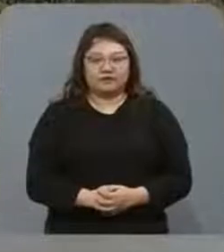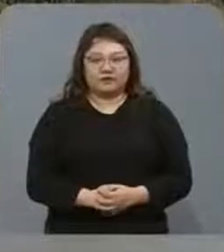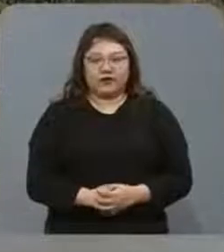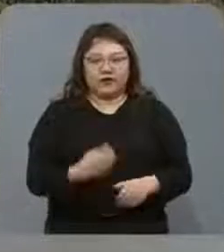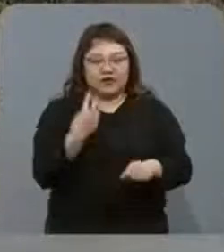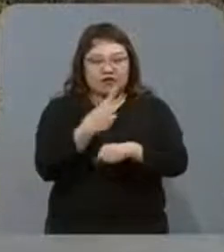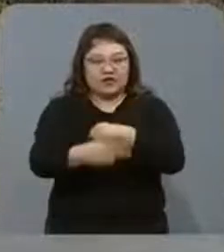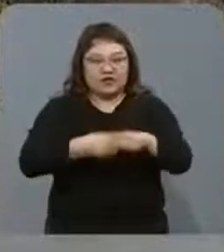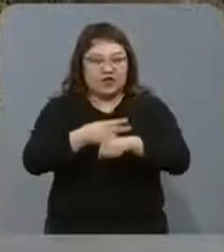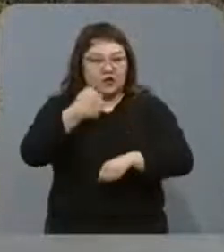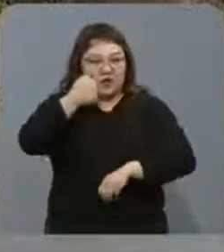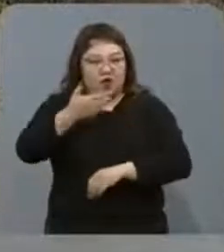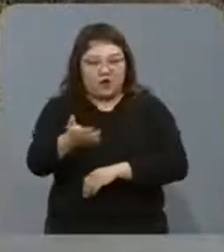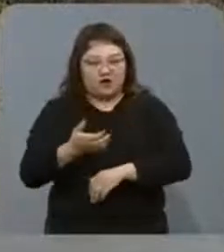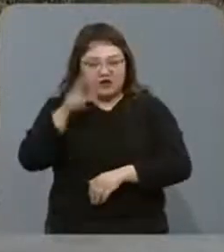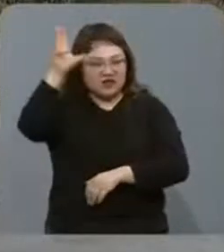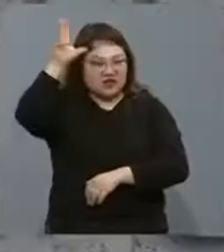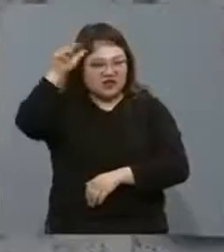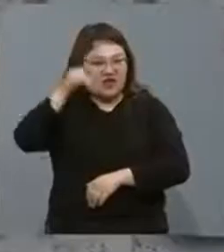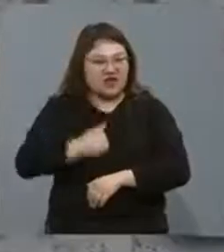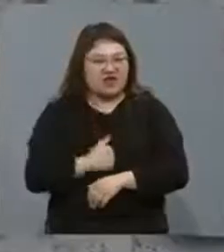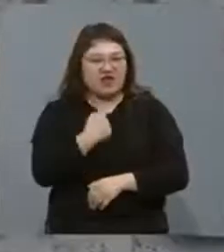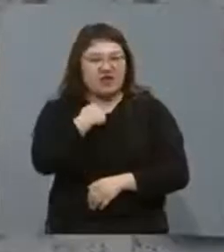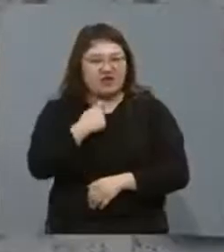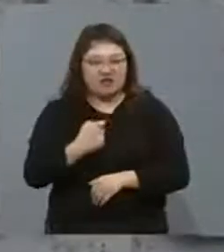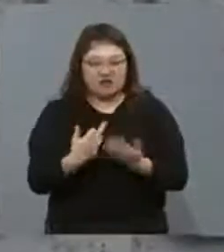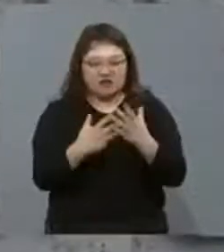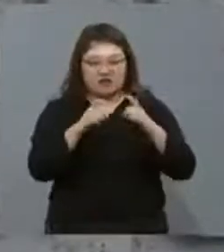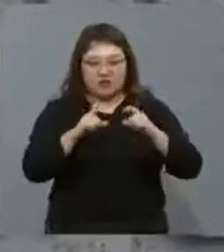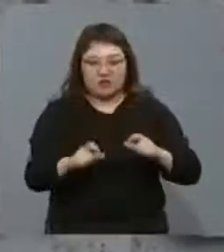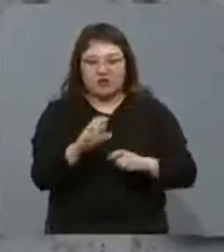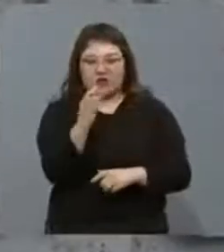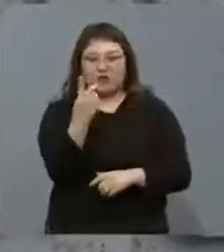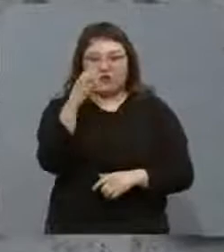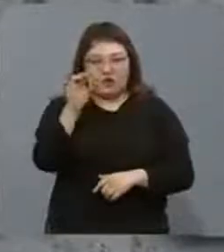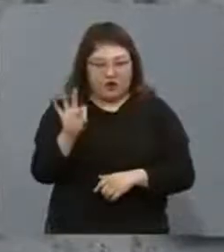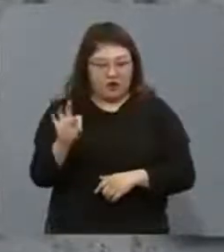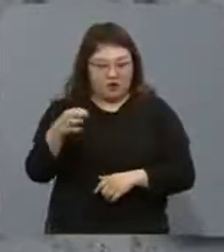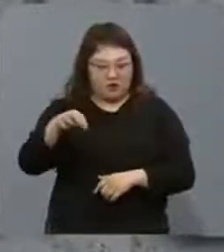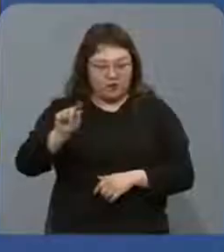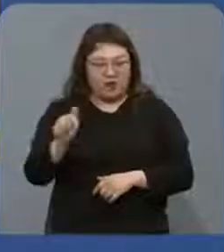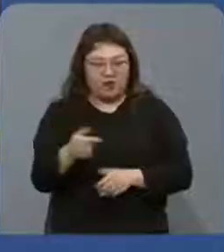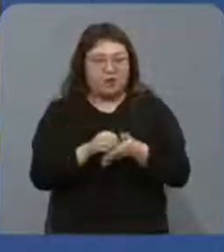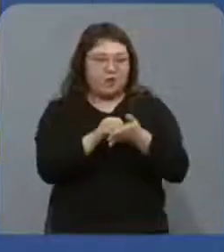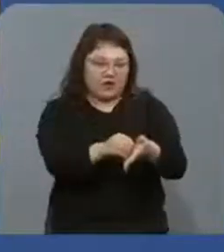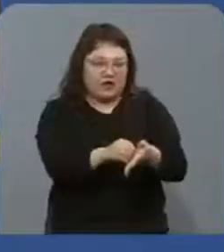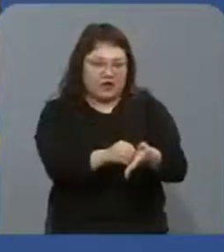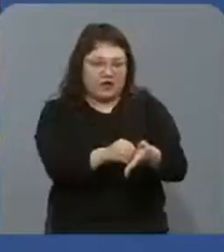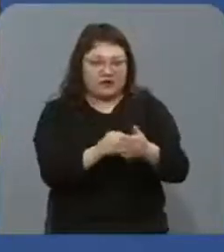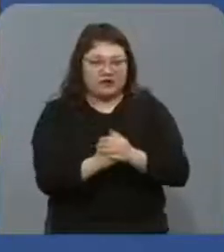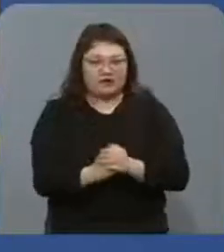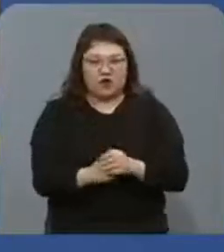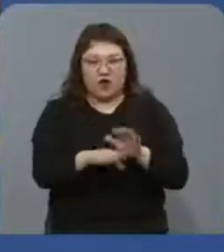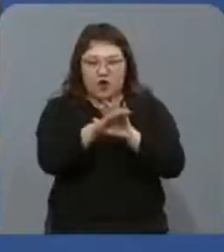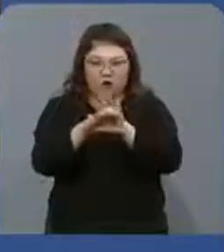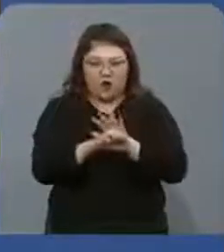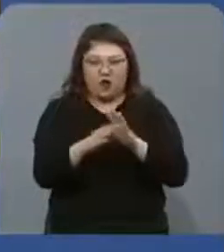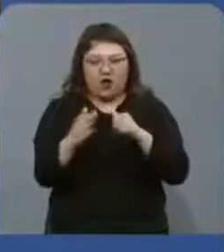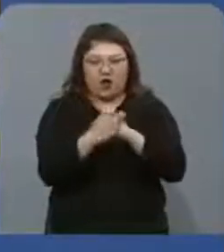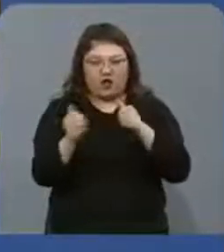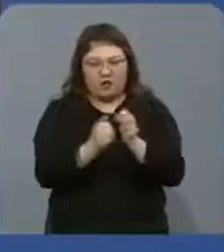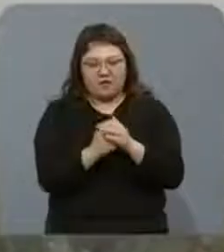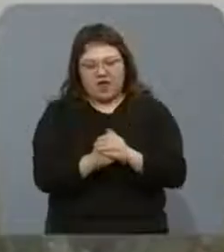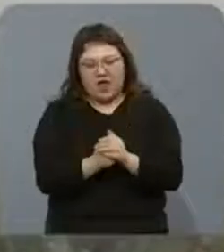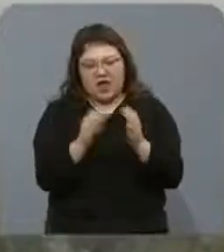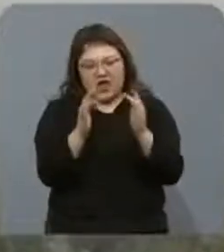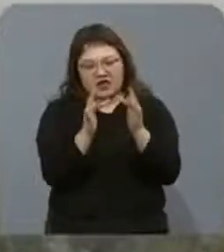2년 5개월 전 치매를 앓는 어머니를 도내 한 요양원에 모신 윤모씨 코로나 1 구로 비대면 면회를 해오다가